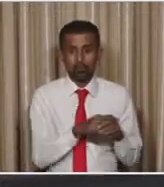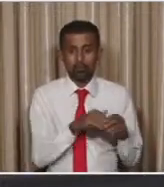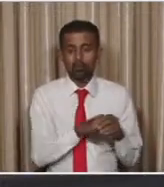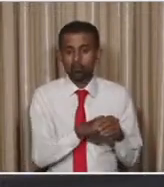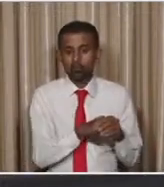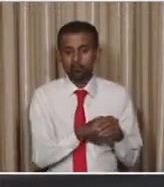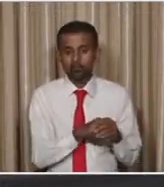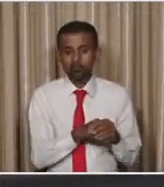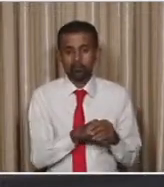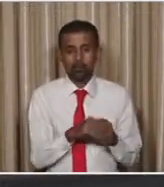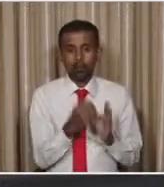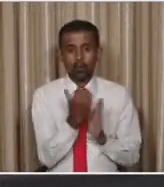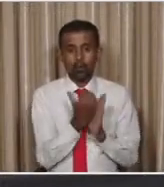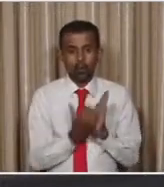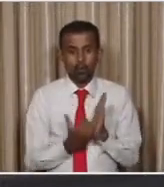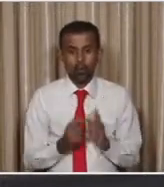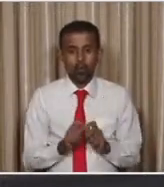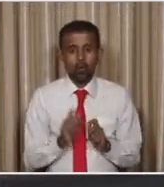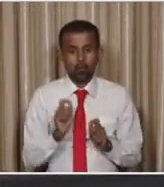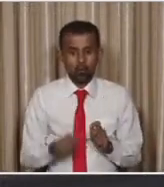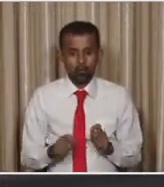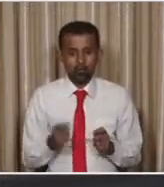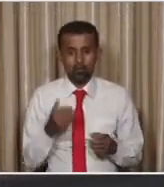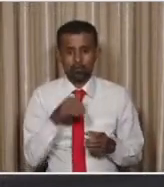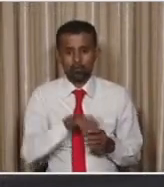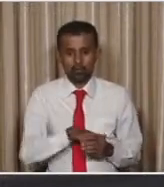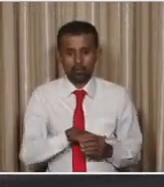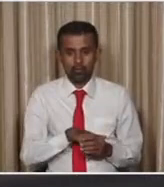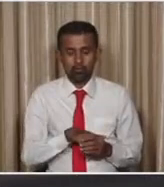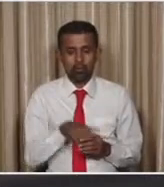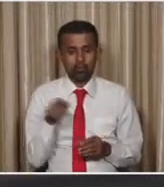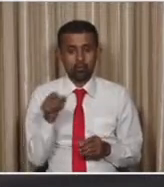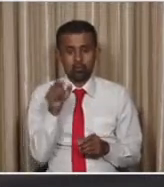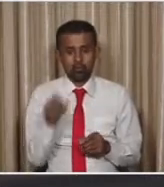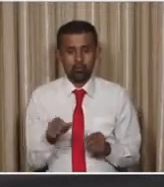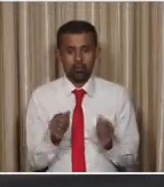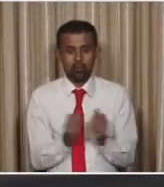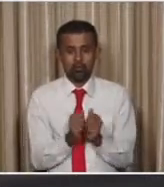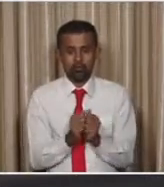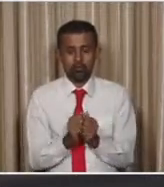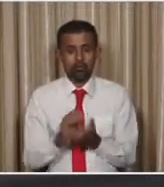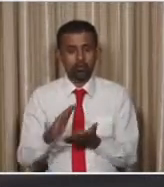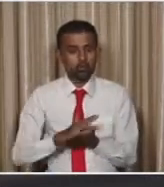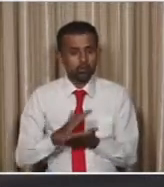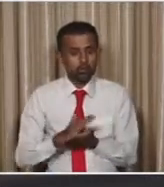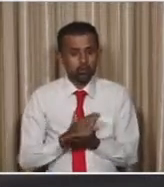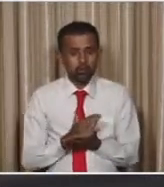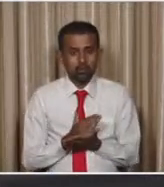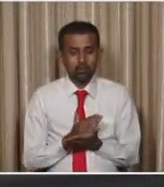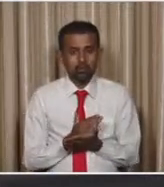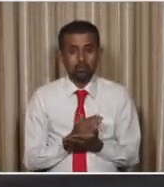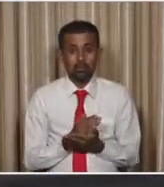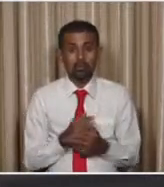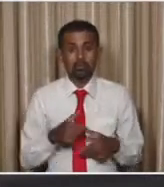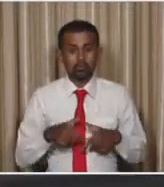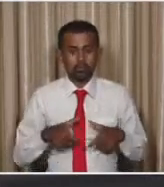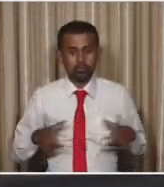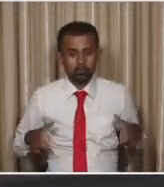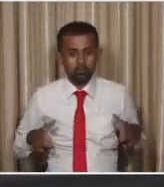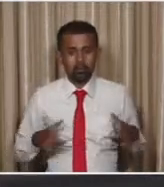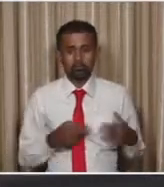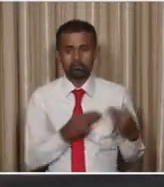දරන ව්‍යවස්ථාදායක සභාව තුලත් එතුමාගේ ක්‍රියාකාරීත්වය, දායකත්වය එම තනතුරේ